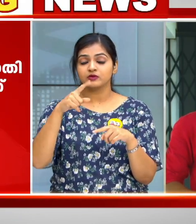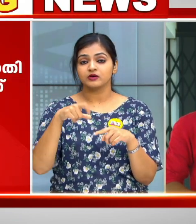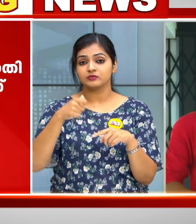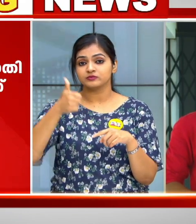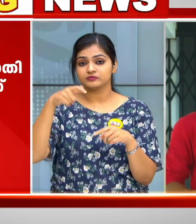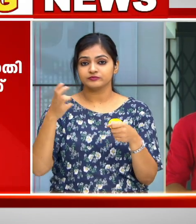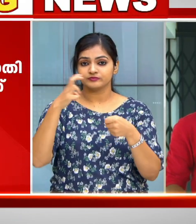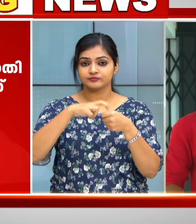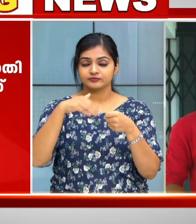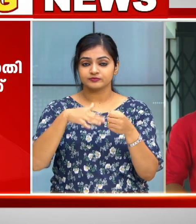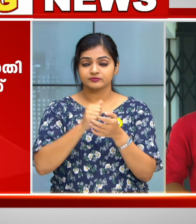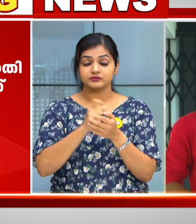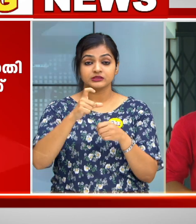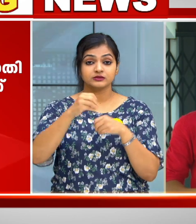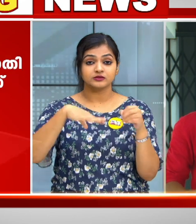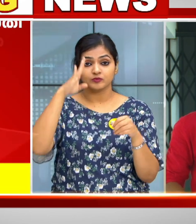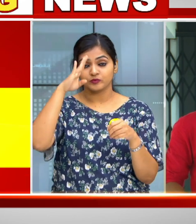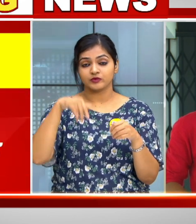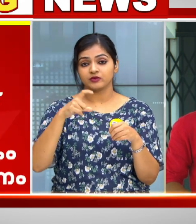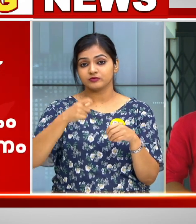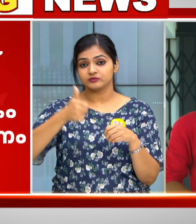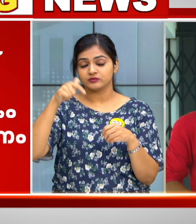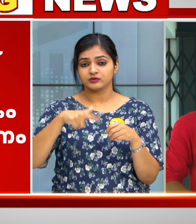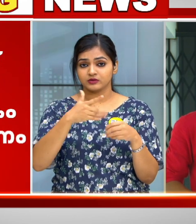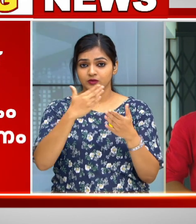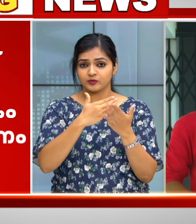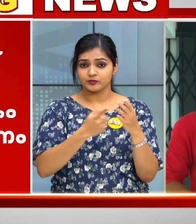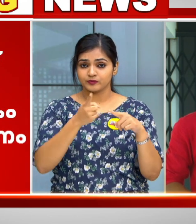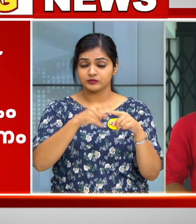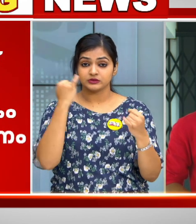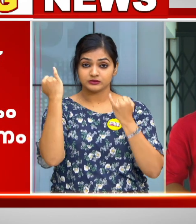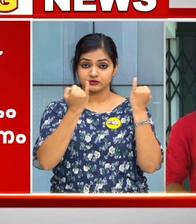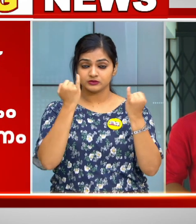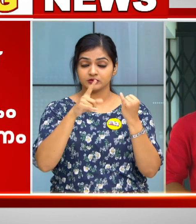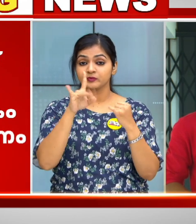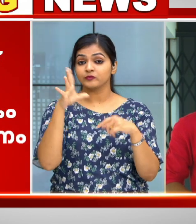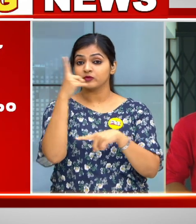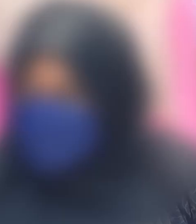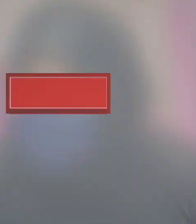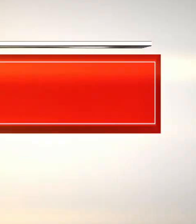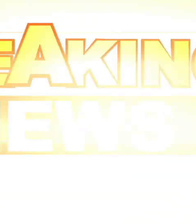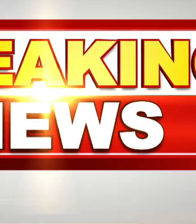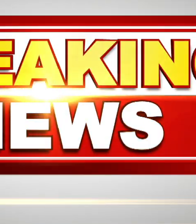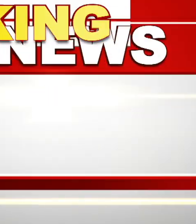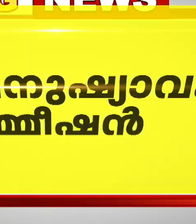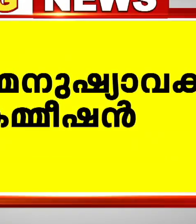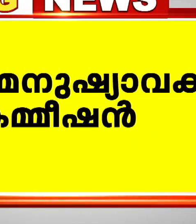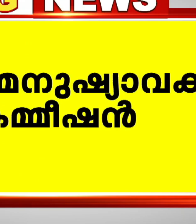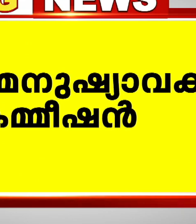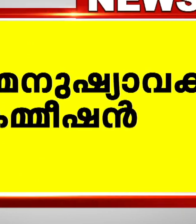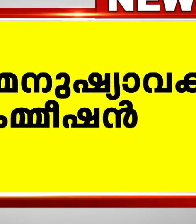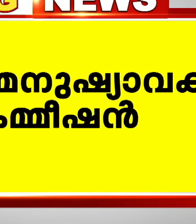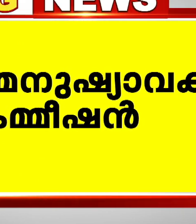ഇടപെട്ടിട്ടുള്ളത്. സിറ്റി പോലീസ് കമ്മീഷണറോട് ഈ സംഭവവുമായി ബന്ധപ്പെട്ട് അന്വേഷണം നടത്തി 15 ദിവസത്തിനുള്ളിൽ റിപ്പോർട്ട് കൈമാറാനാണ് നിർദ്ദേശം നൽകിയിട്ടുള്ളത്.